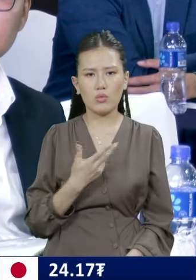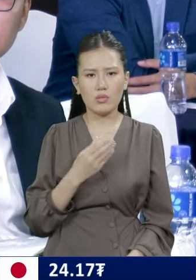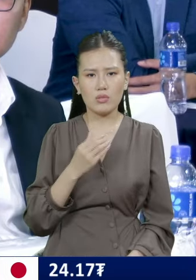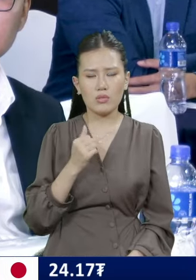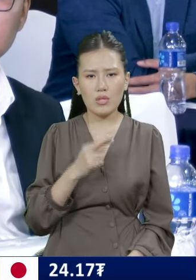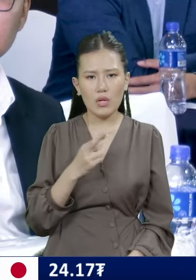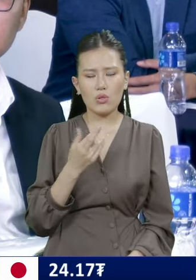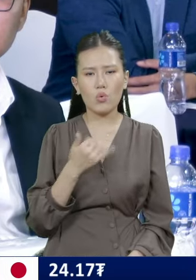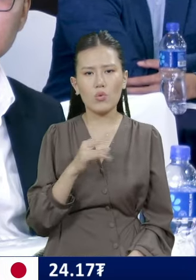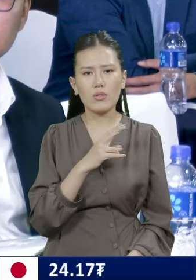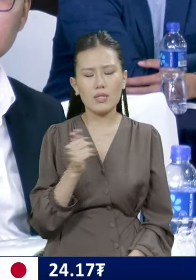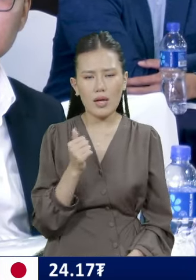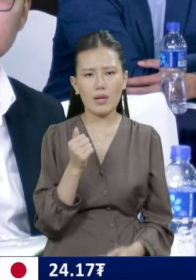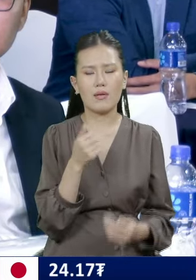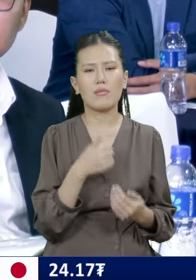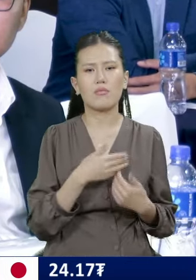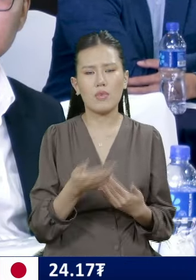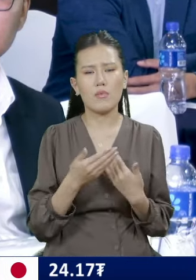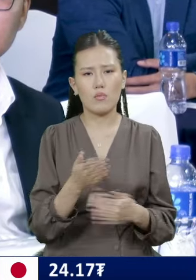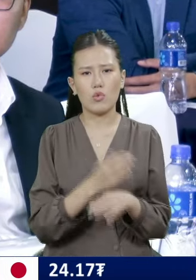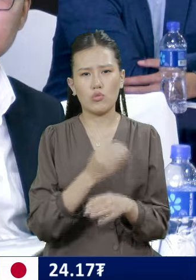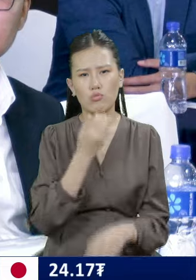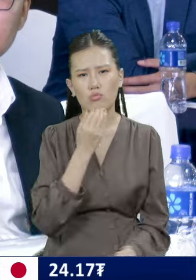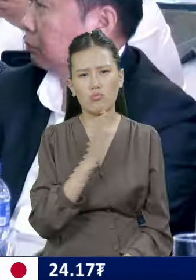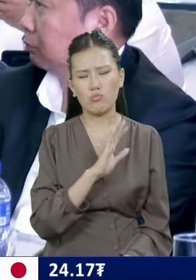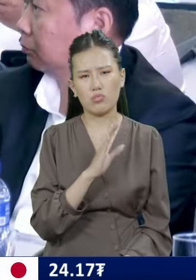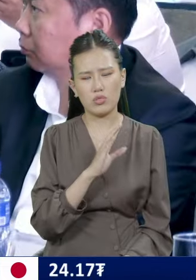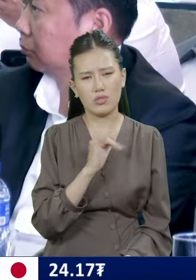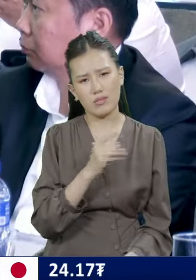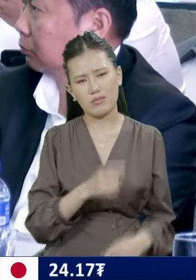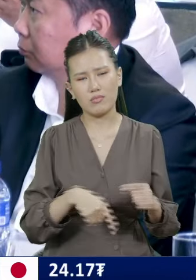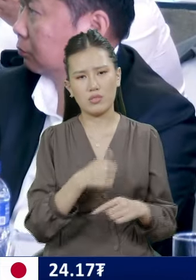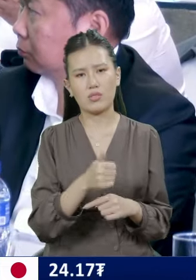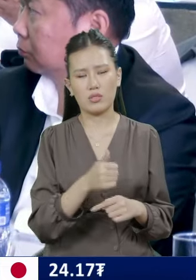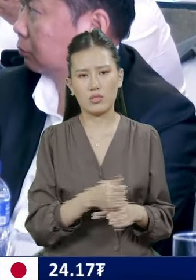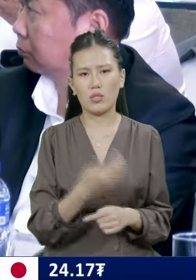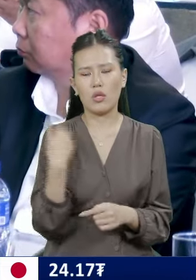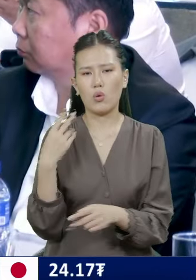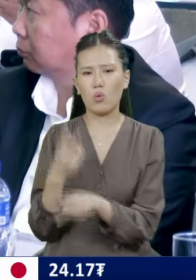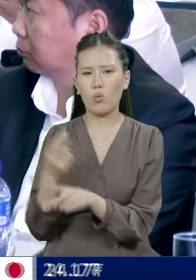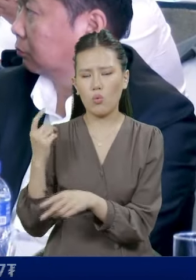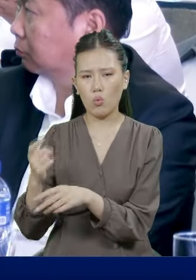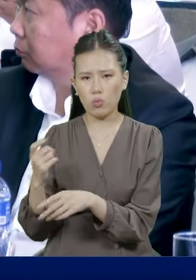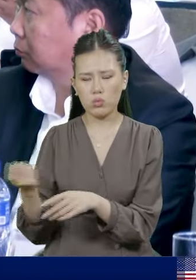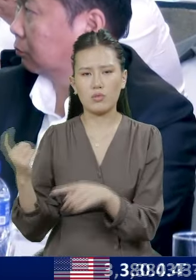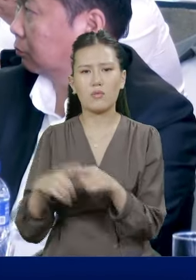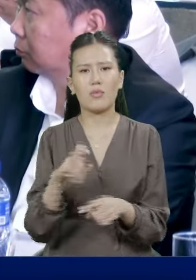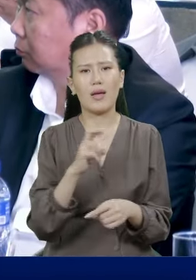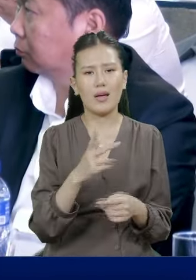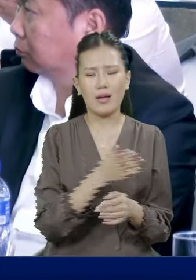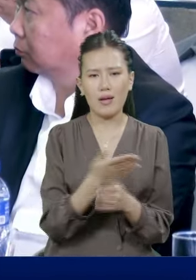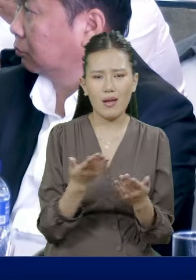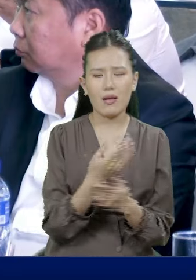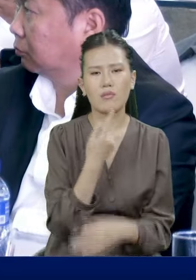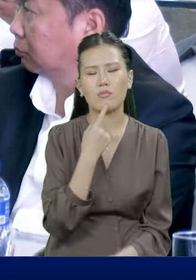хөрөгдөг байна. За энэ нь маш хангалтгүй үзүүлэлт. Наад зах нь аль хэдийн үе өнгөрөөсөн хууль эрх зүйн орчноос эхлээд хаягжилтын асуудал тулгамдж байна. Монгол